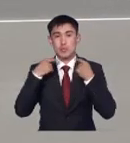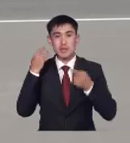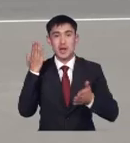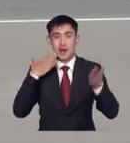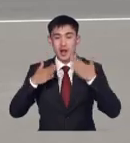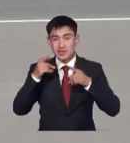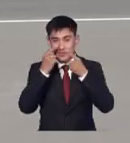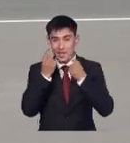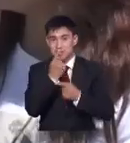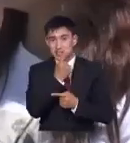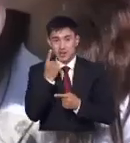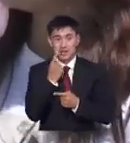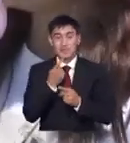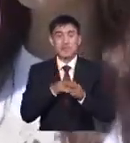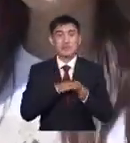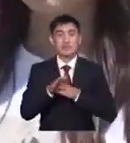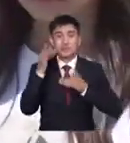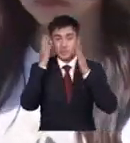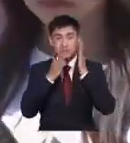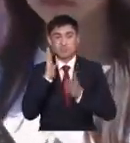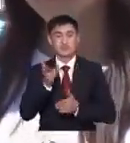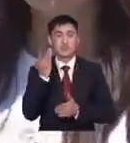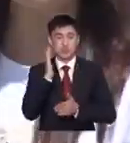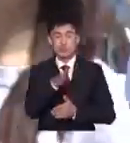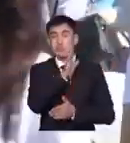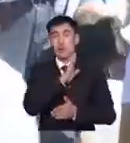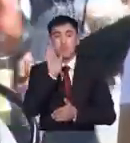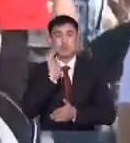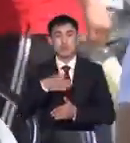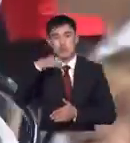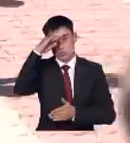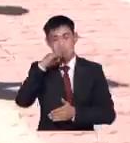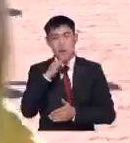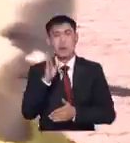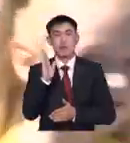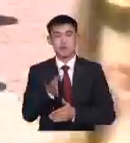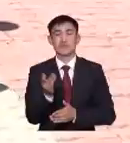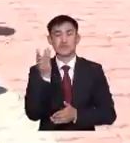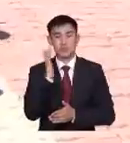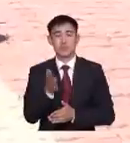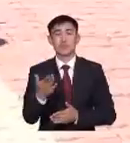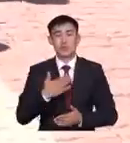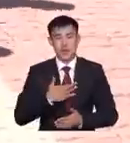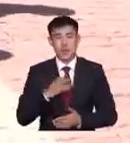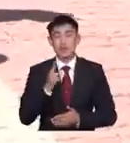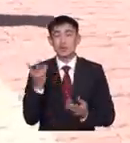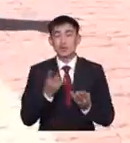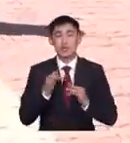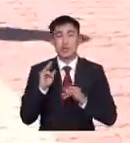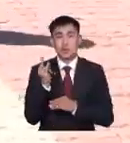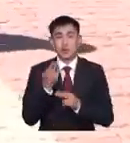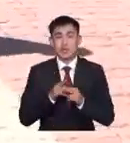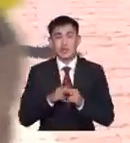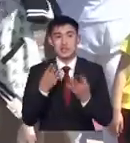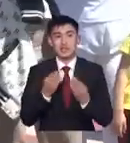глазах и ожидание свершения главной мечты. Пусть всегда будет мама, пусть всегда будет папа, пусть всегда буду я. А что еще ребенку надо? Этот день,